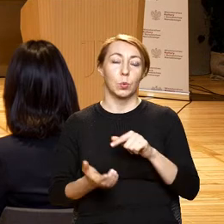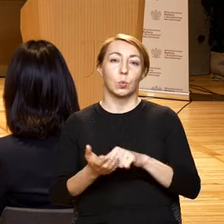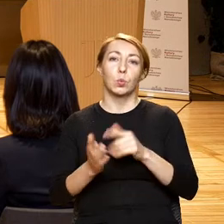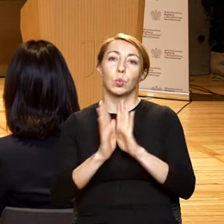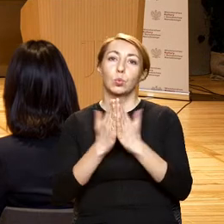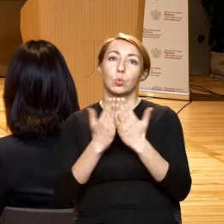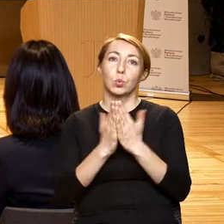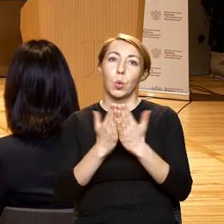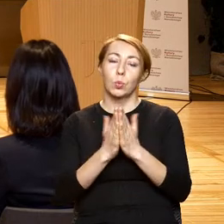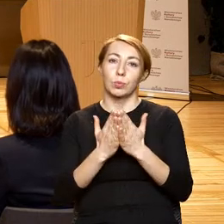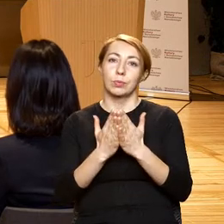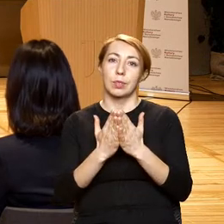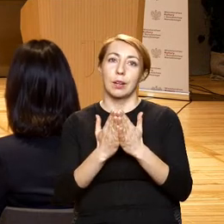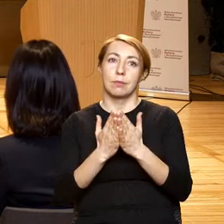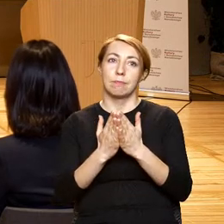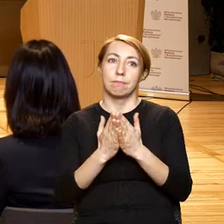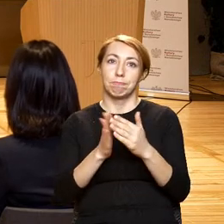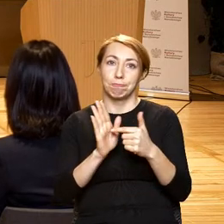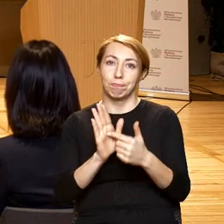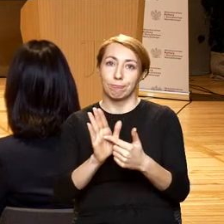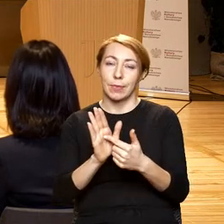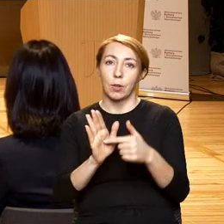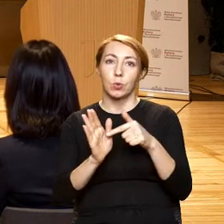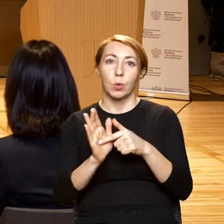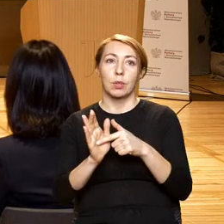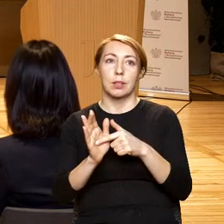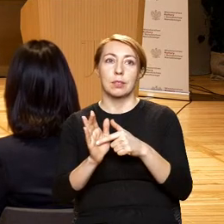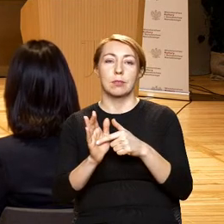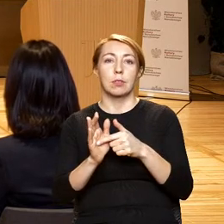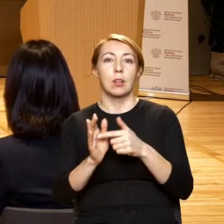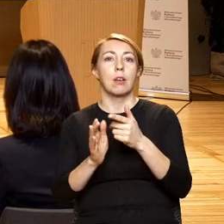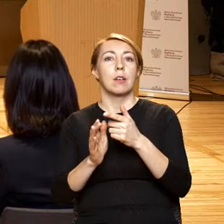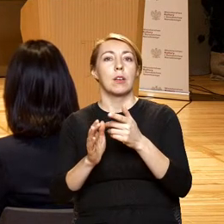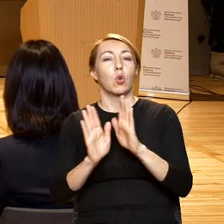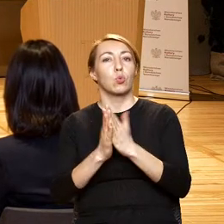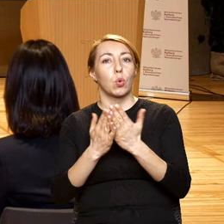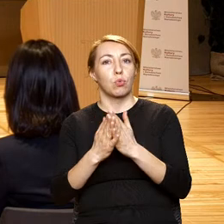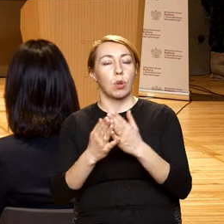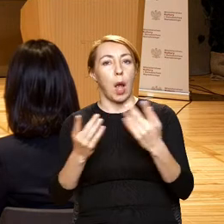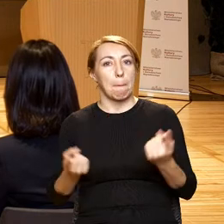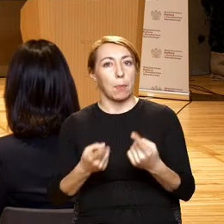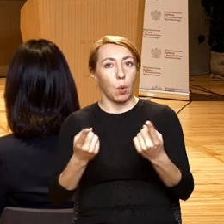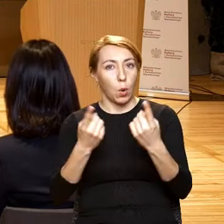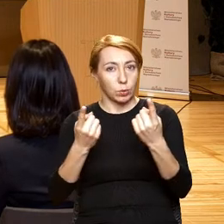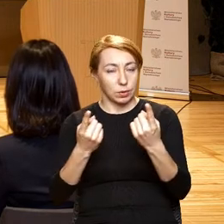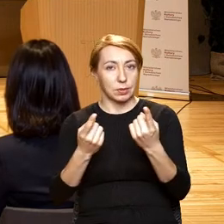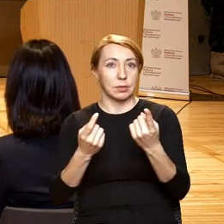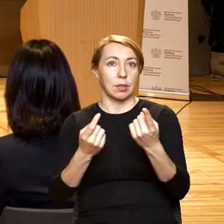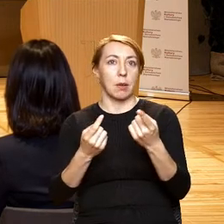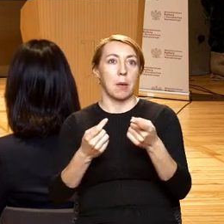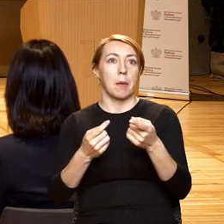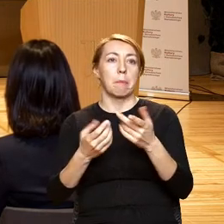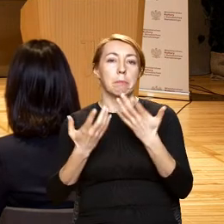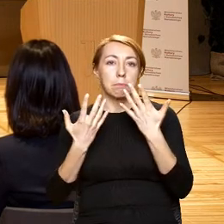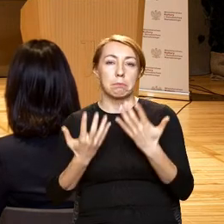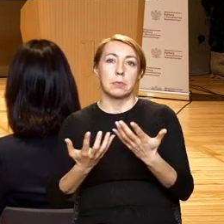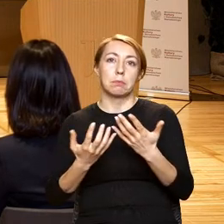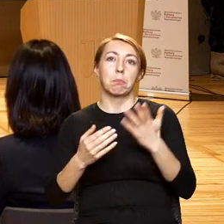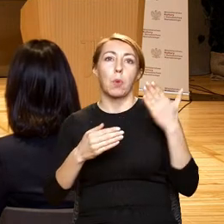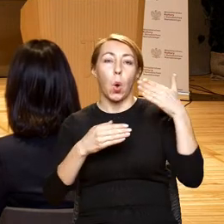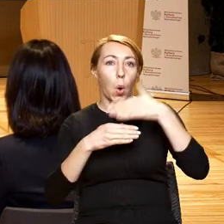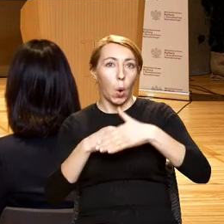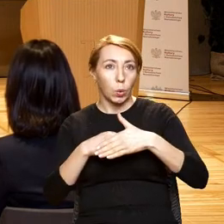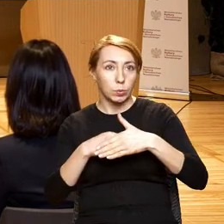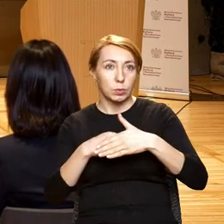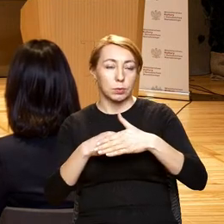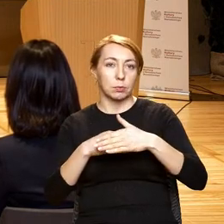publikacja, którą tutaj mamy przed nami, to jest wersja promocyjna, którą państwu będziemy chcieli sprezentować po